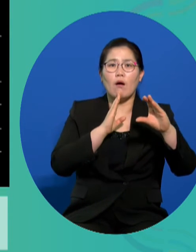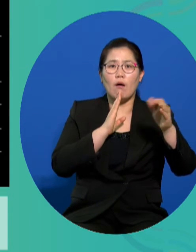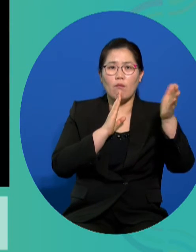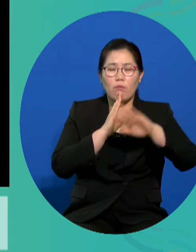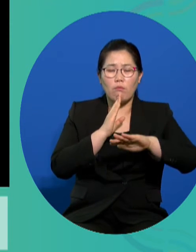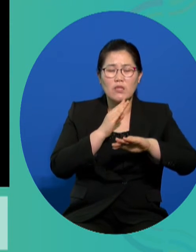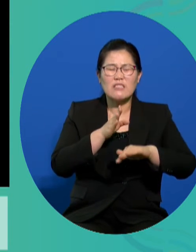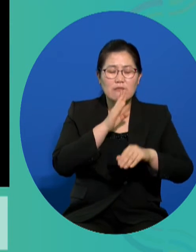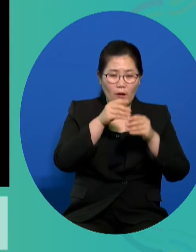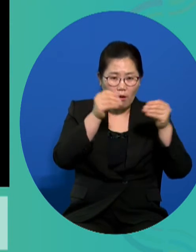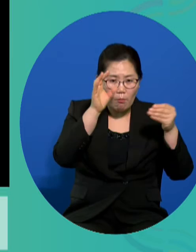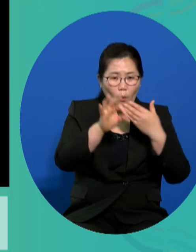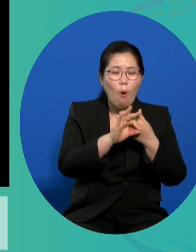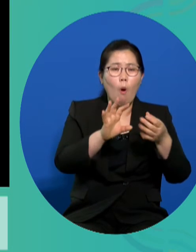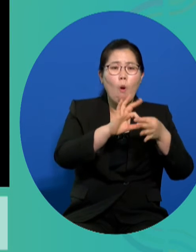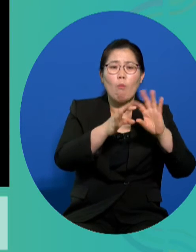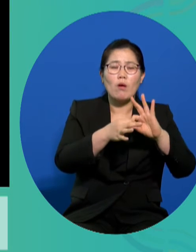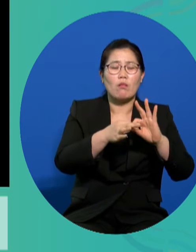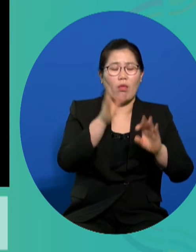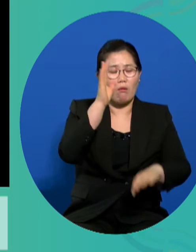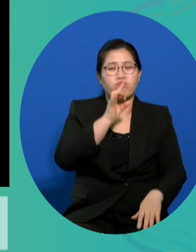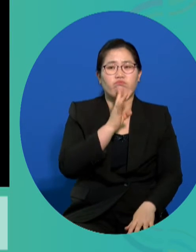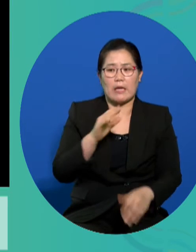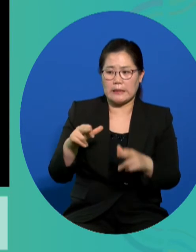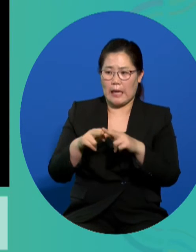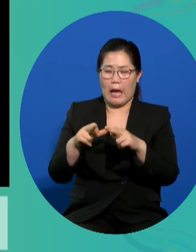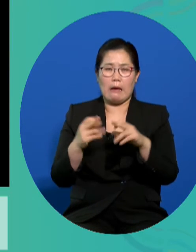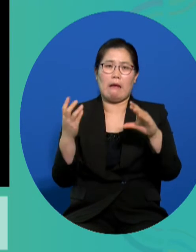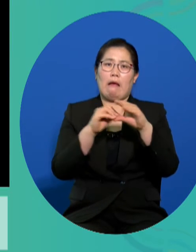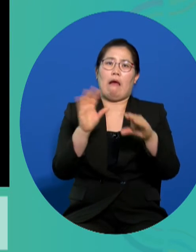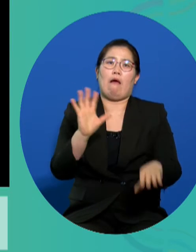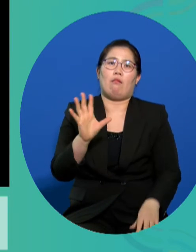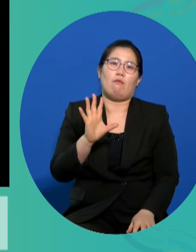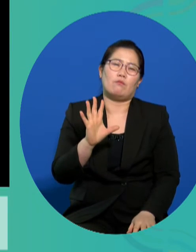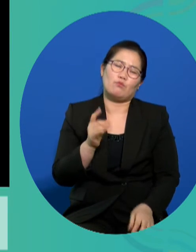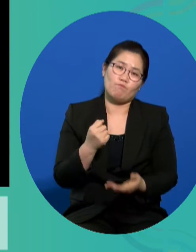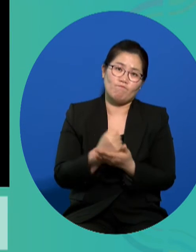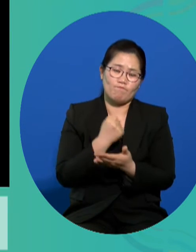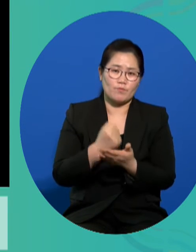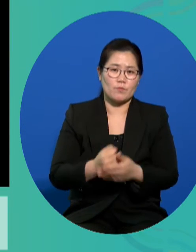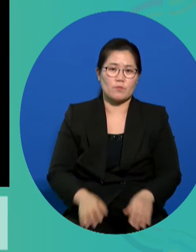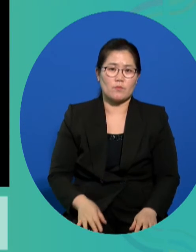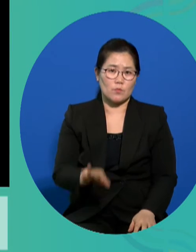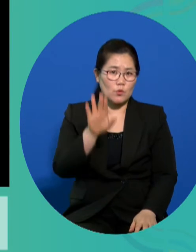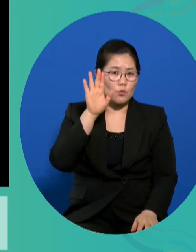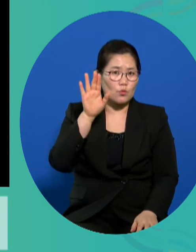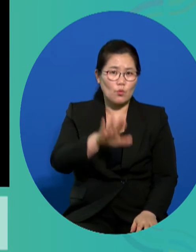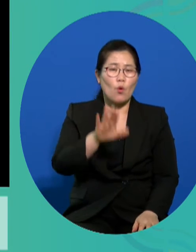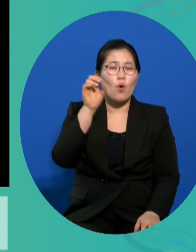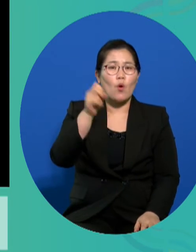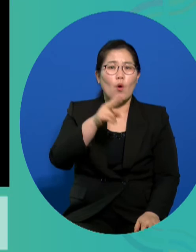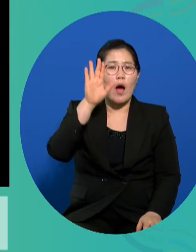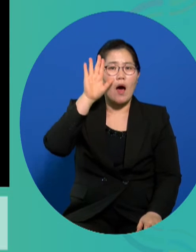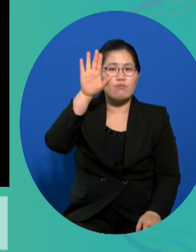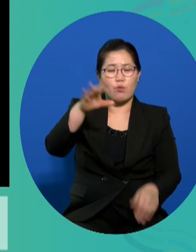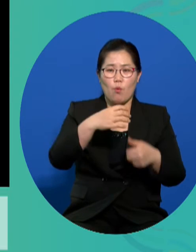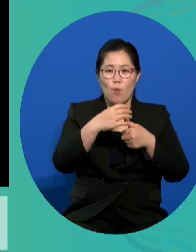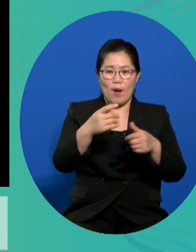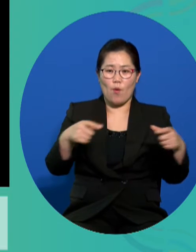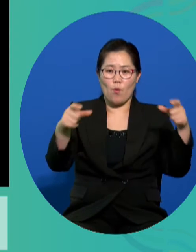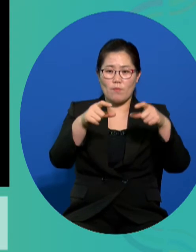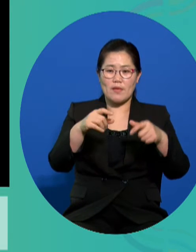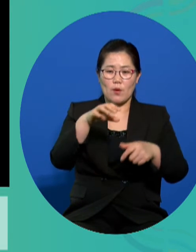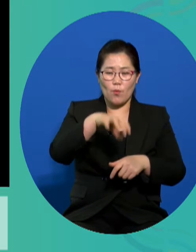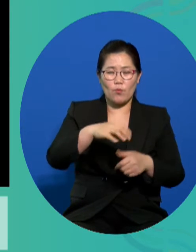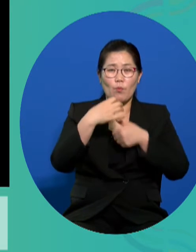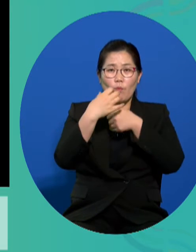생각을 하고요. 이런 특히 이제 그런 측면에서 사후 활용 문제들 조금 더 고민해야 되지 않나. 가치 창출